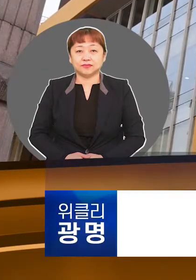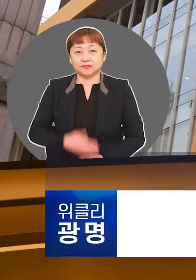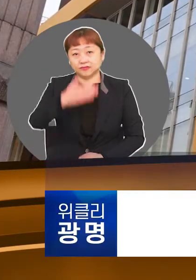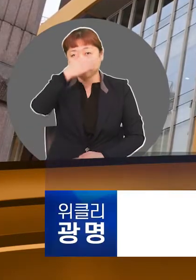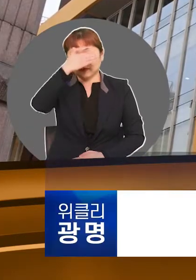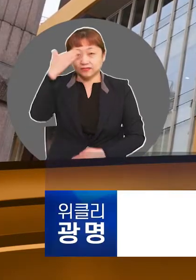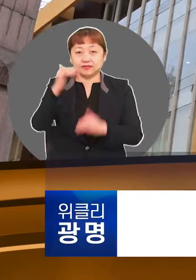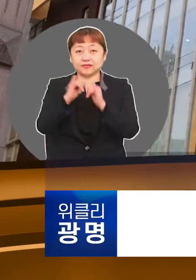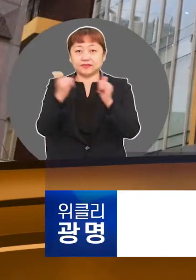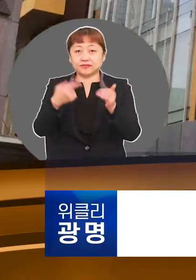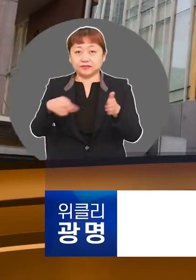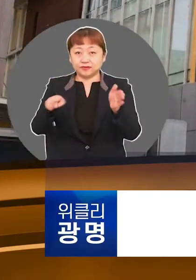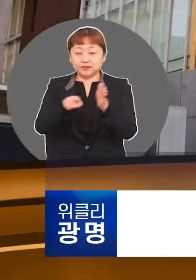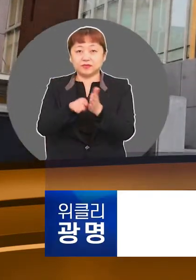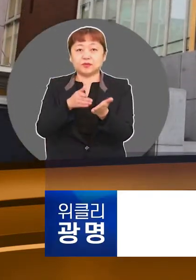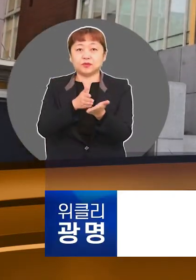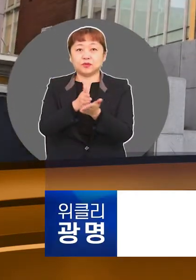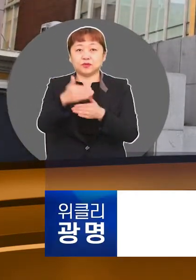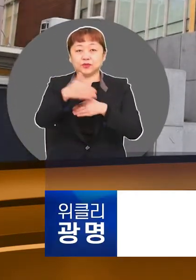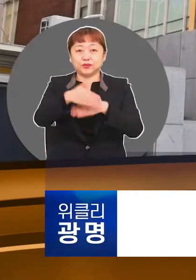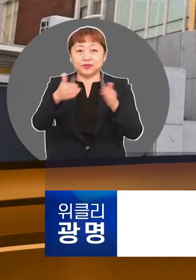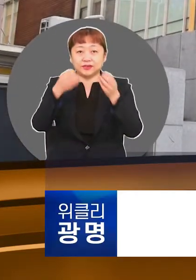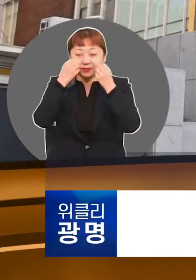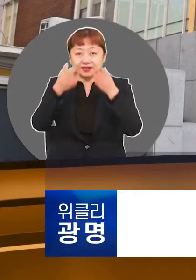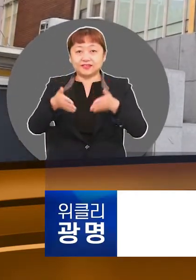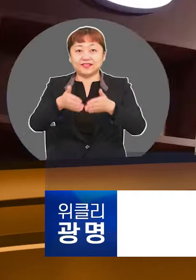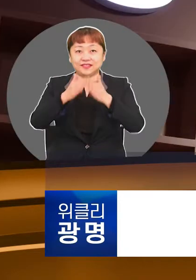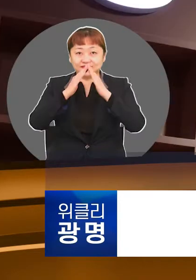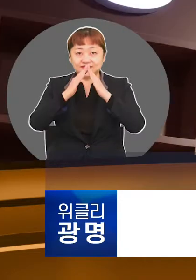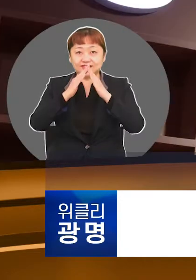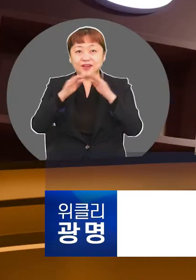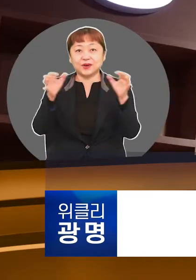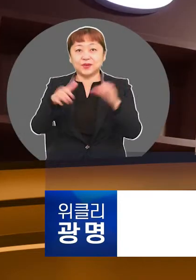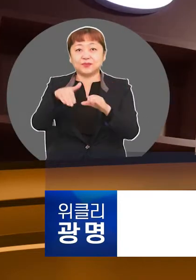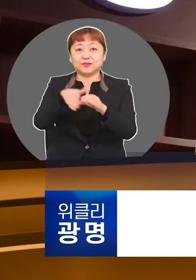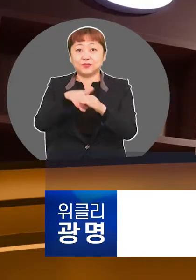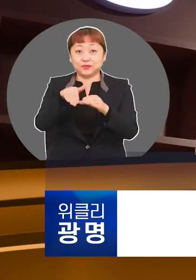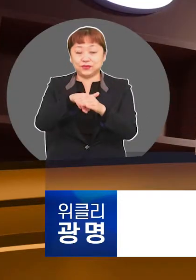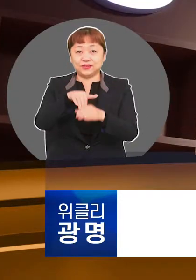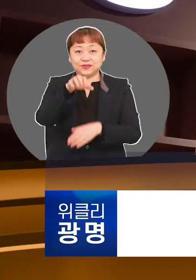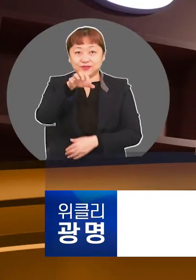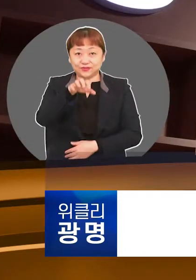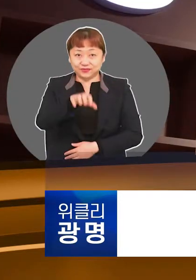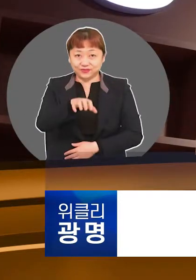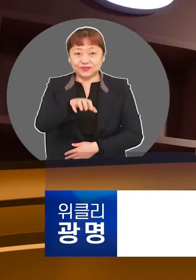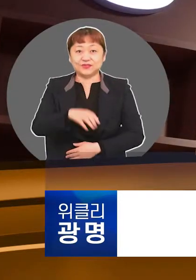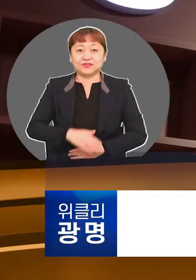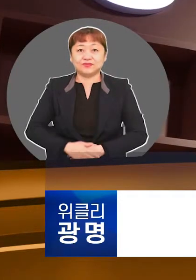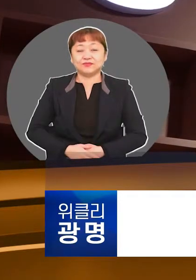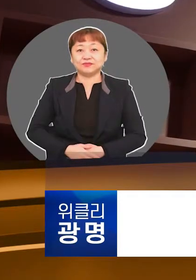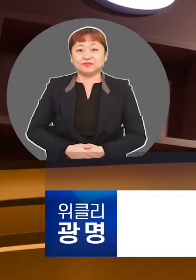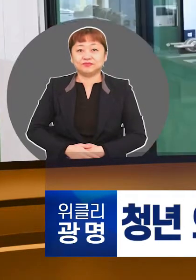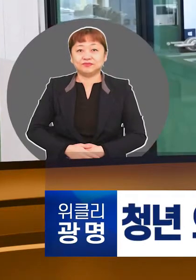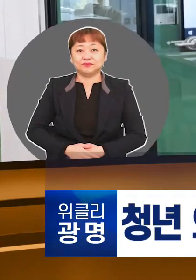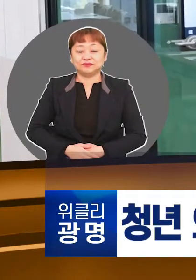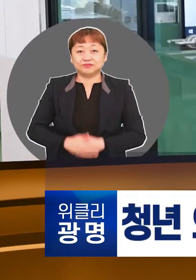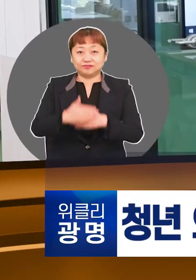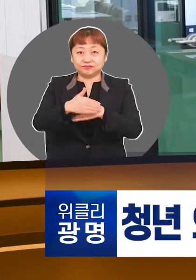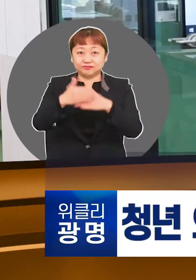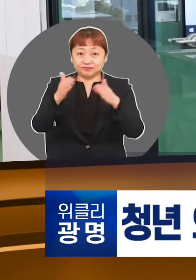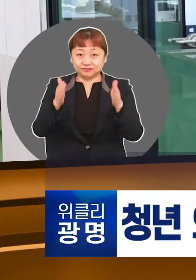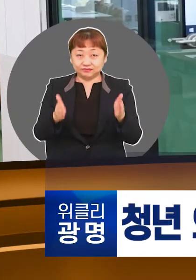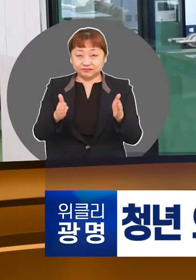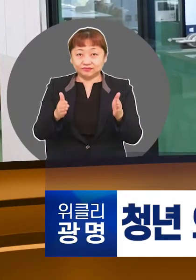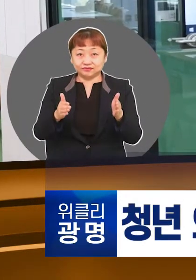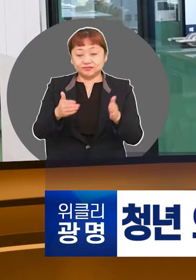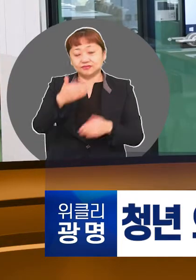광명 의 청년들을 위한 전용 공간이 생겼습니다 바로 복합문화공간 청년 동 인데요 주목할